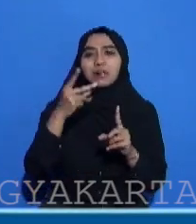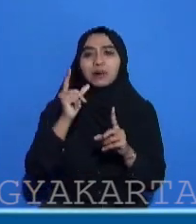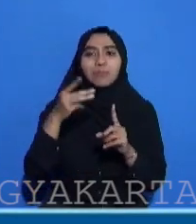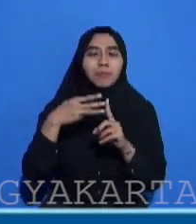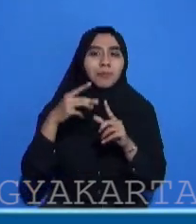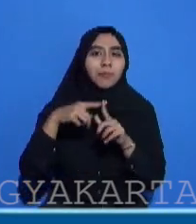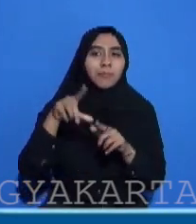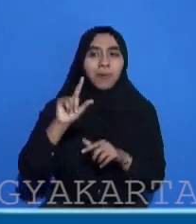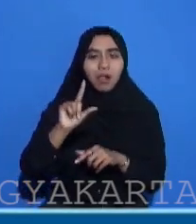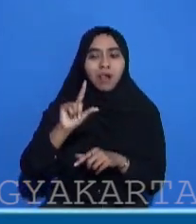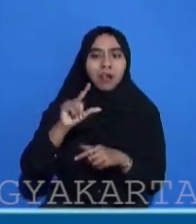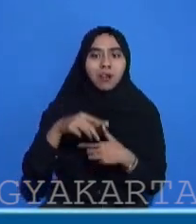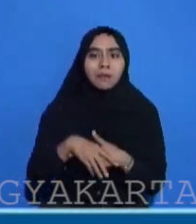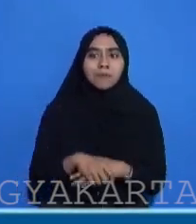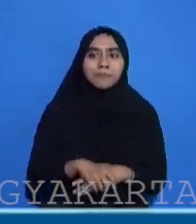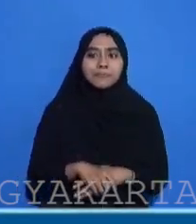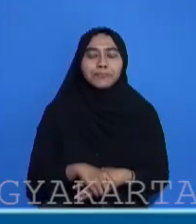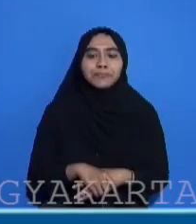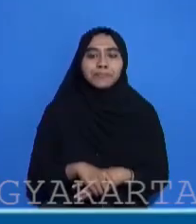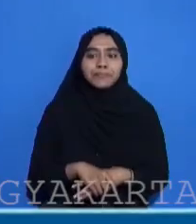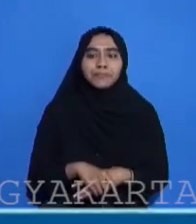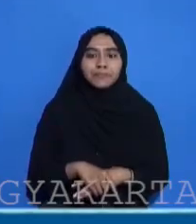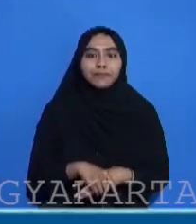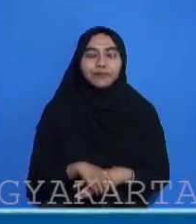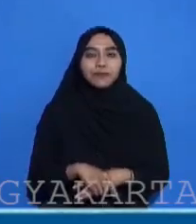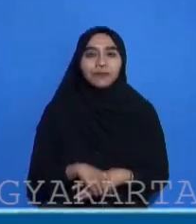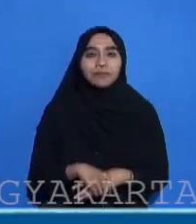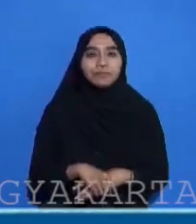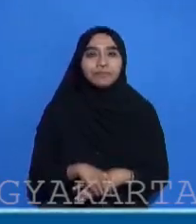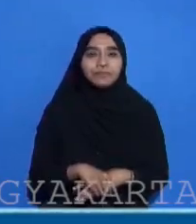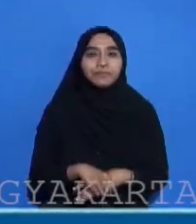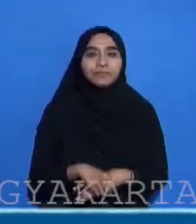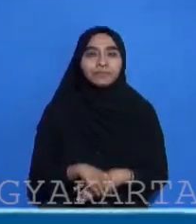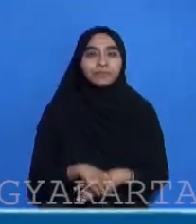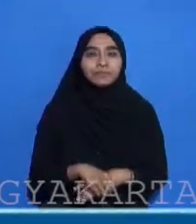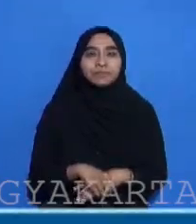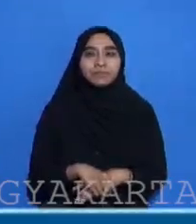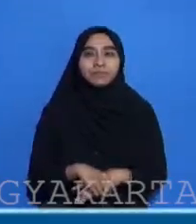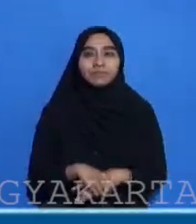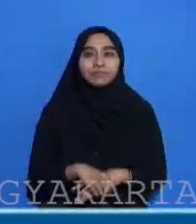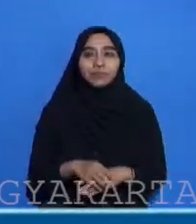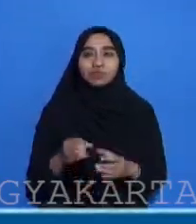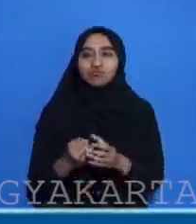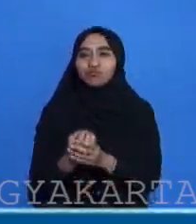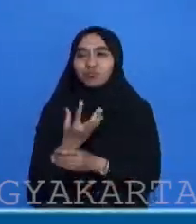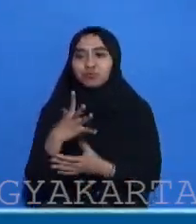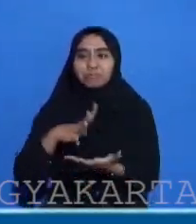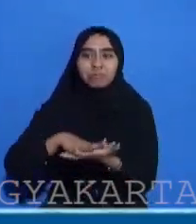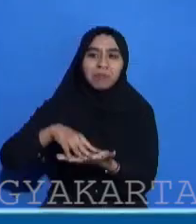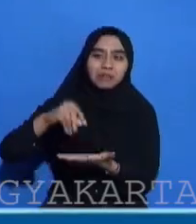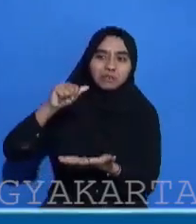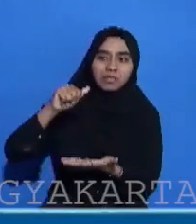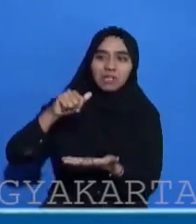khasiatipun saged dipun tanggel jawaken. Jalaran sipatipun ingkang tuwa ing laladan pesisir ingkang ngandhut gesik sarta